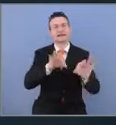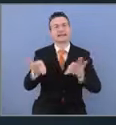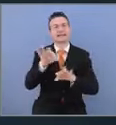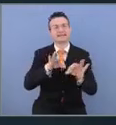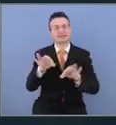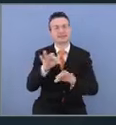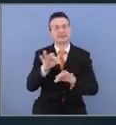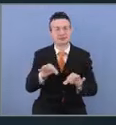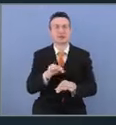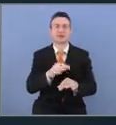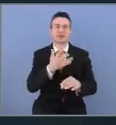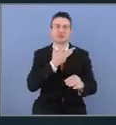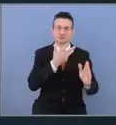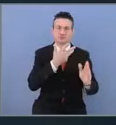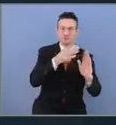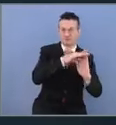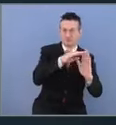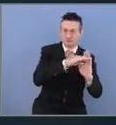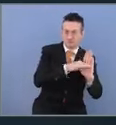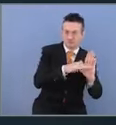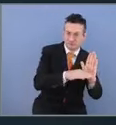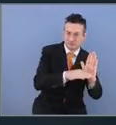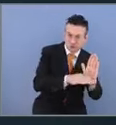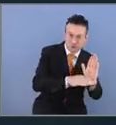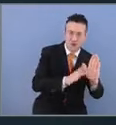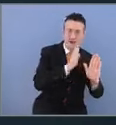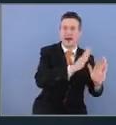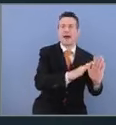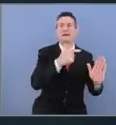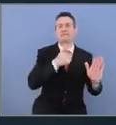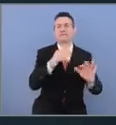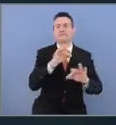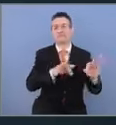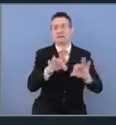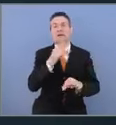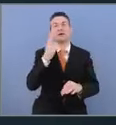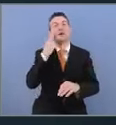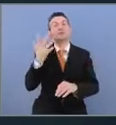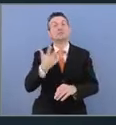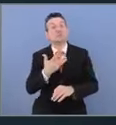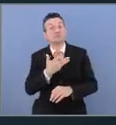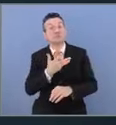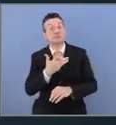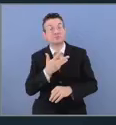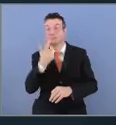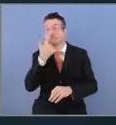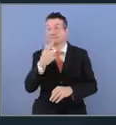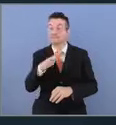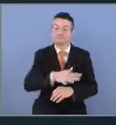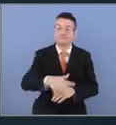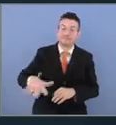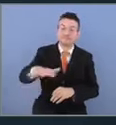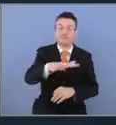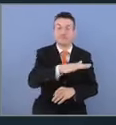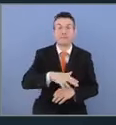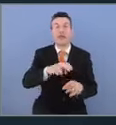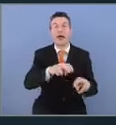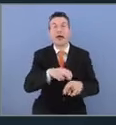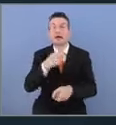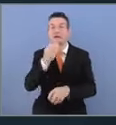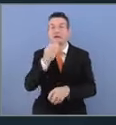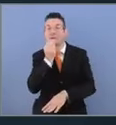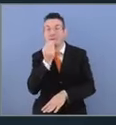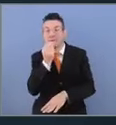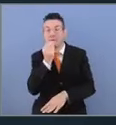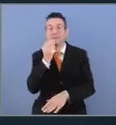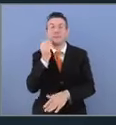anche all'interno, a mio avviso, proprio di una domanda, di un tessuto, perché l'agroalimentare più di tutti, quel made in, il latte